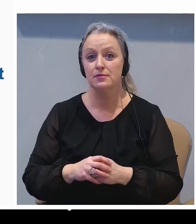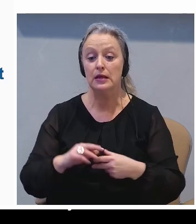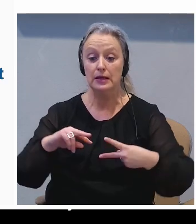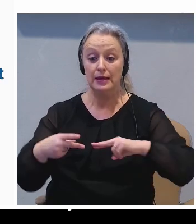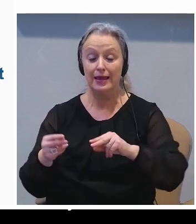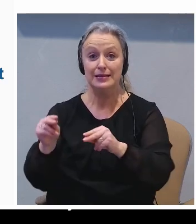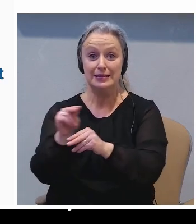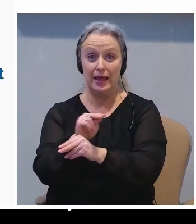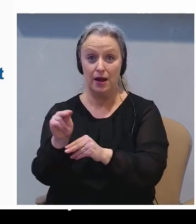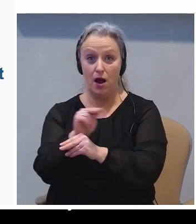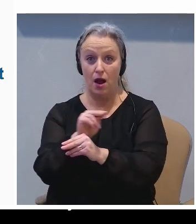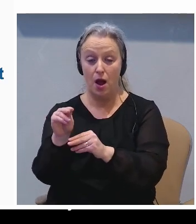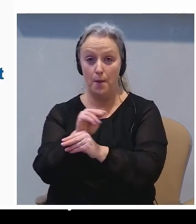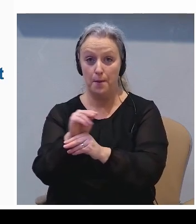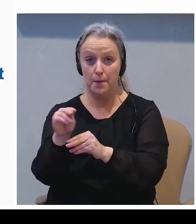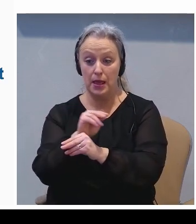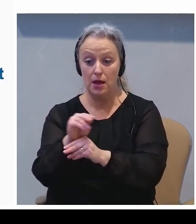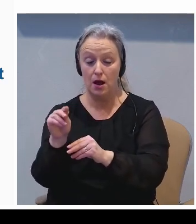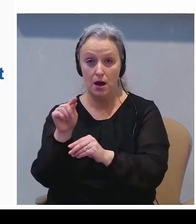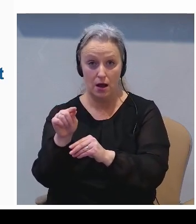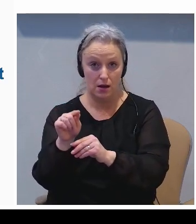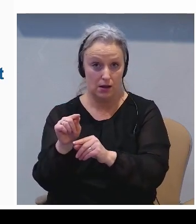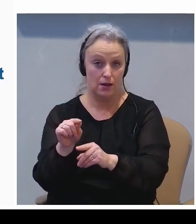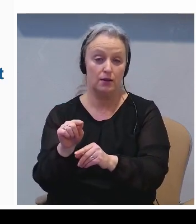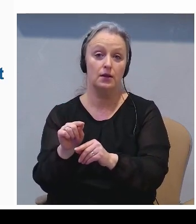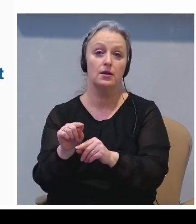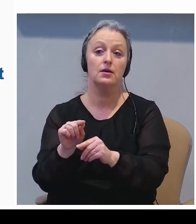Geeniteraapia abil saame